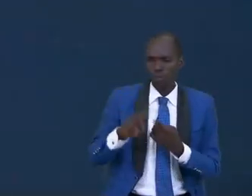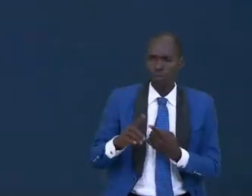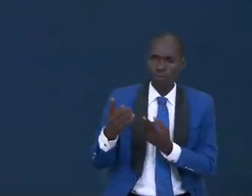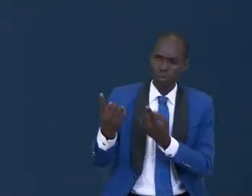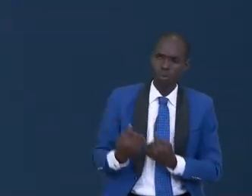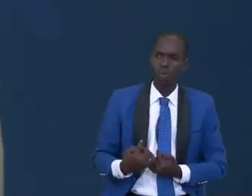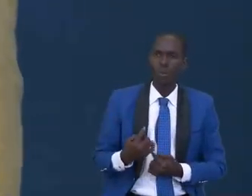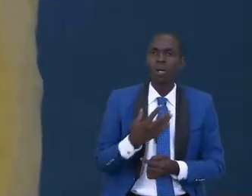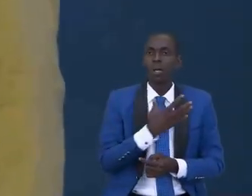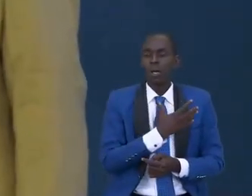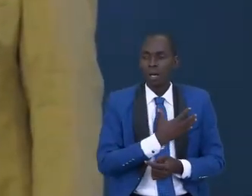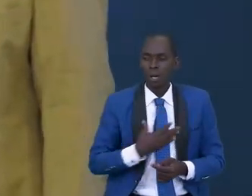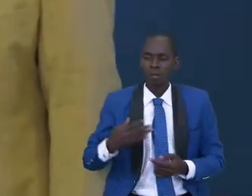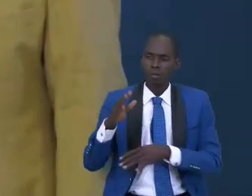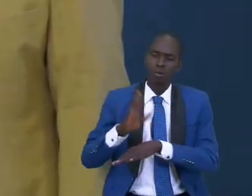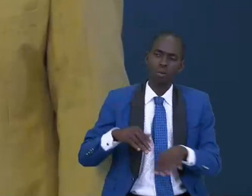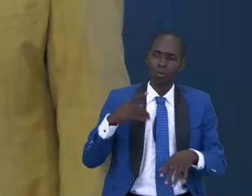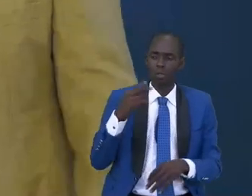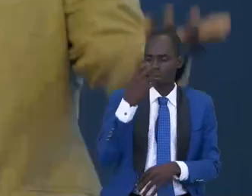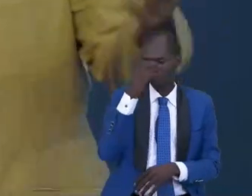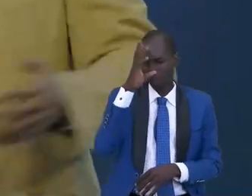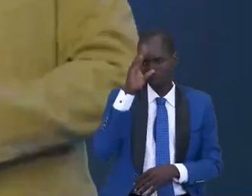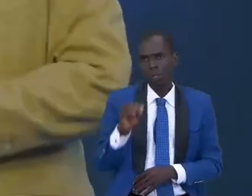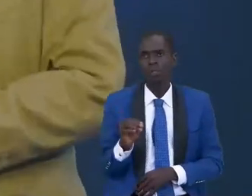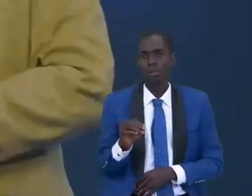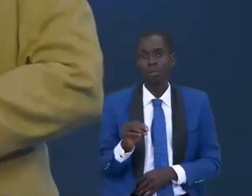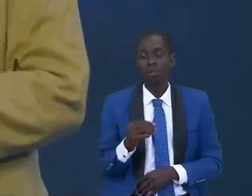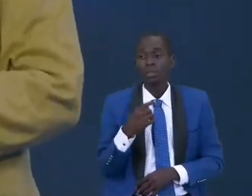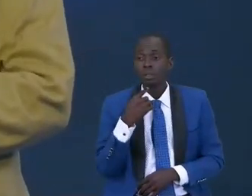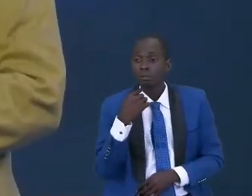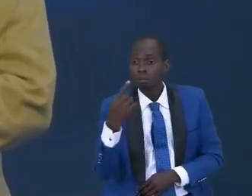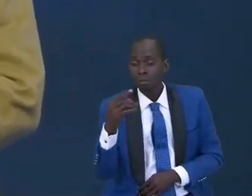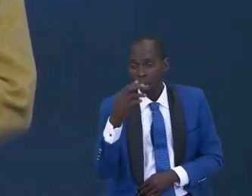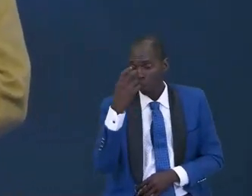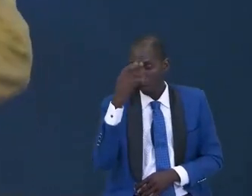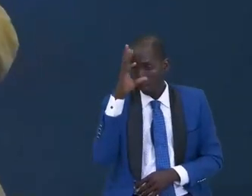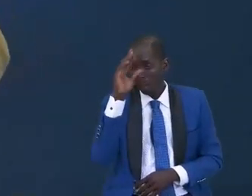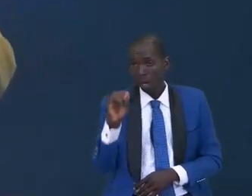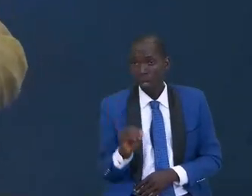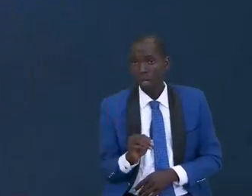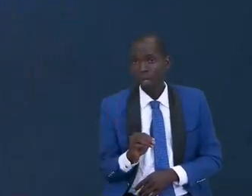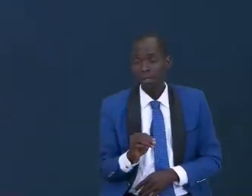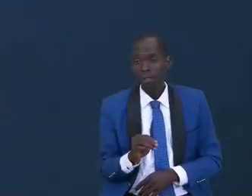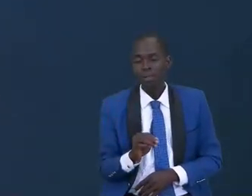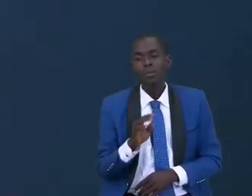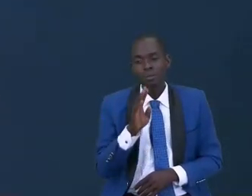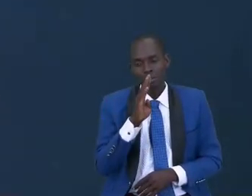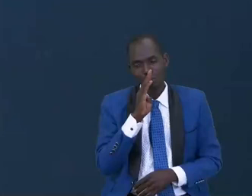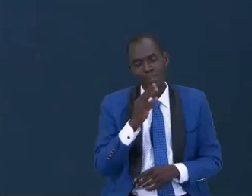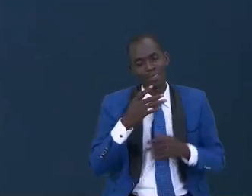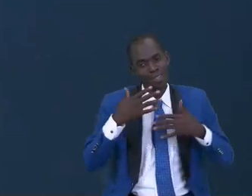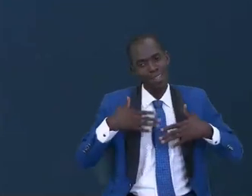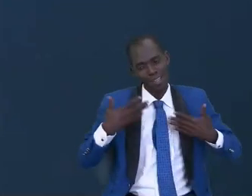Jésus s'arrêta et dit, appelez-le. Ils appelèrent l'aveugle en lui disant, prends